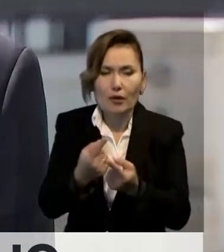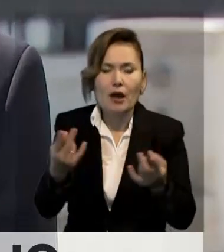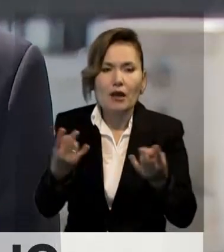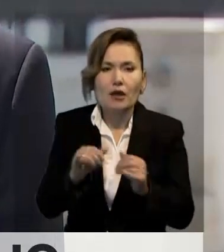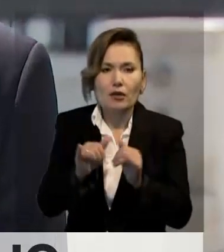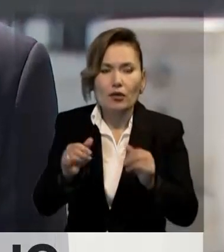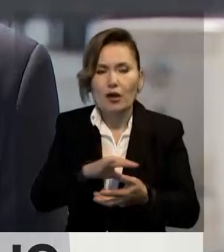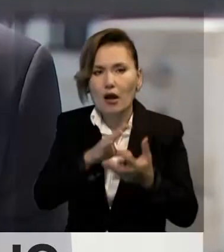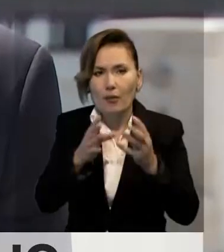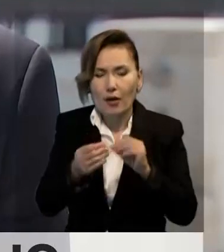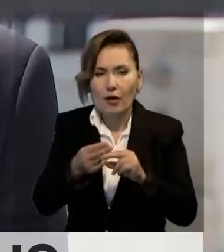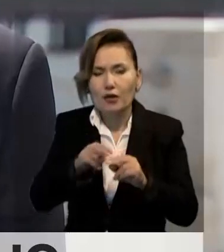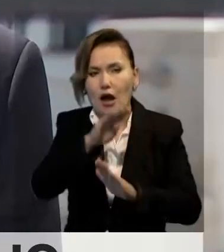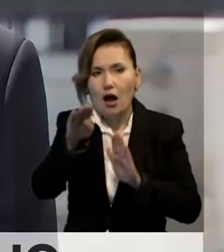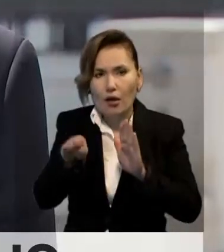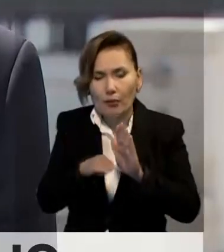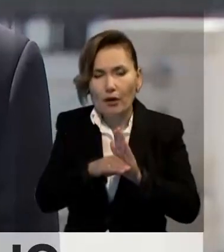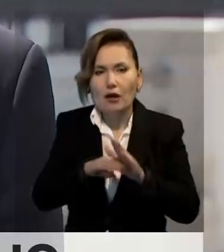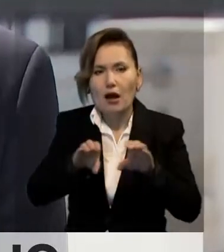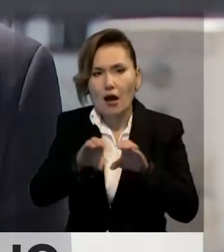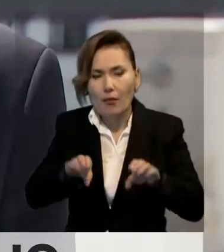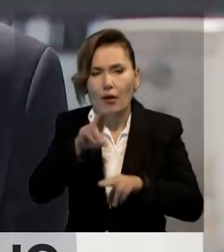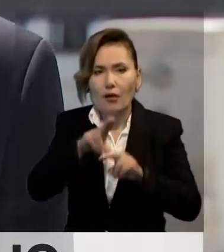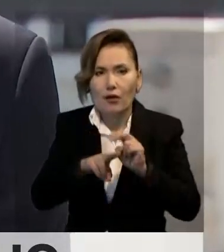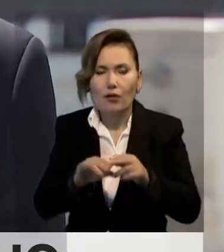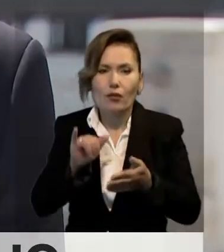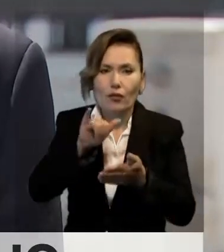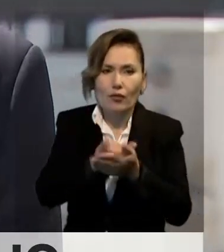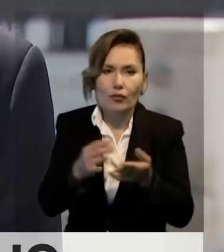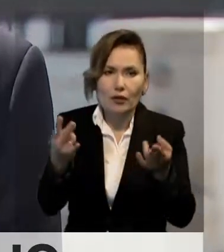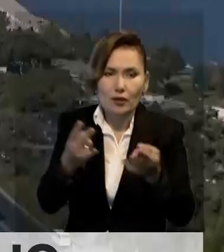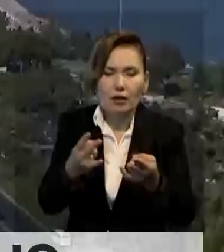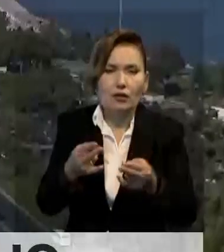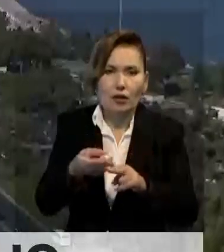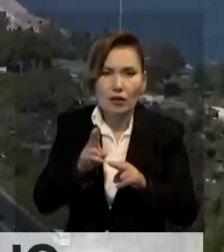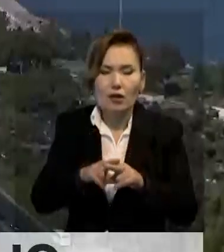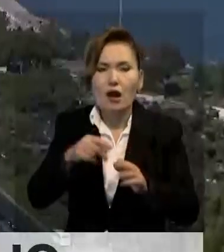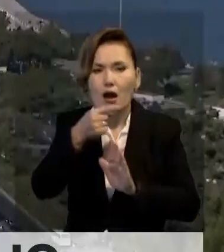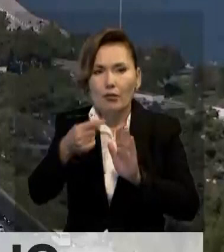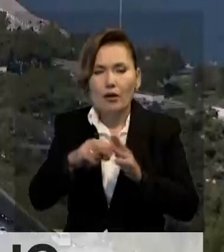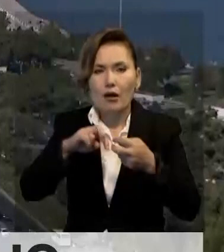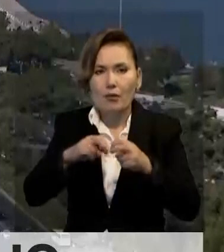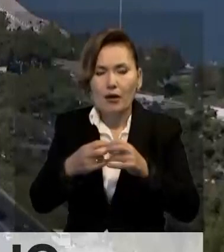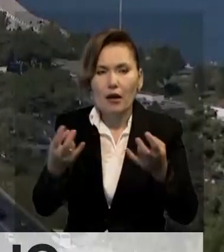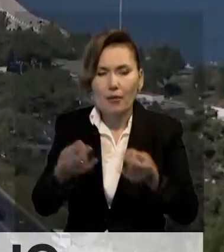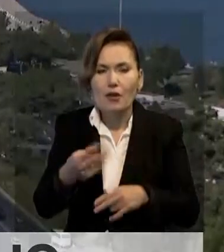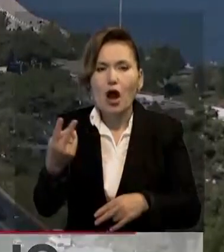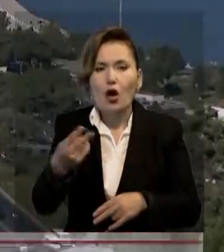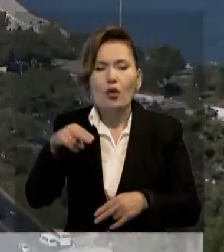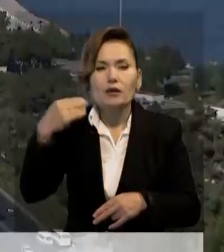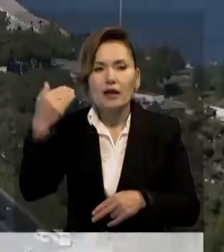Каспийде танкерлер салу мәселесіне көшбасшылар кездесуінде ерекше көңіл бөлінеді деп ойлаймын. Қос президентте кәсіби әрі